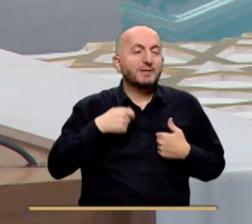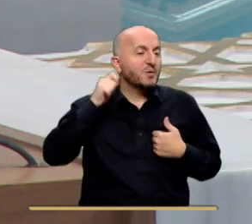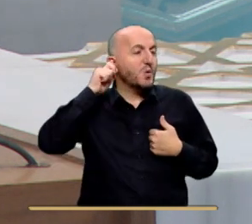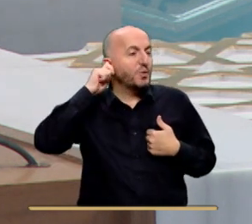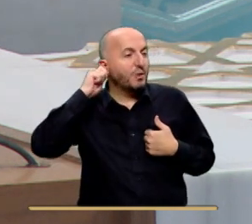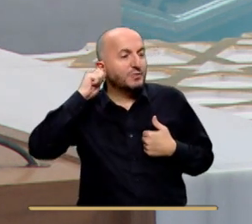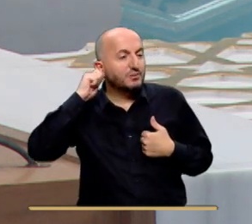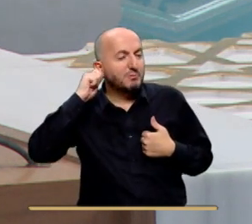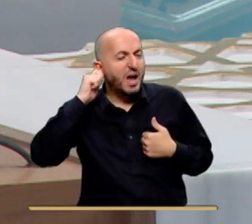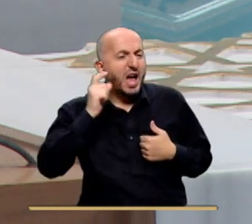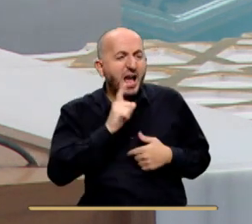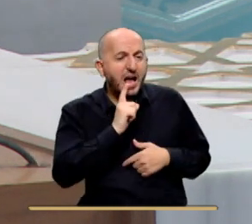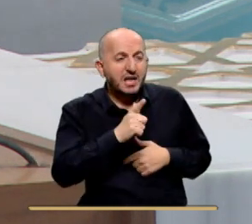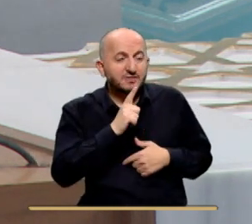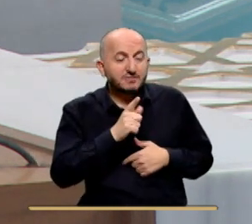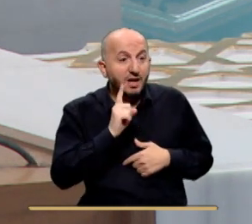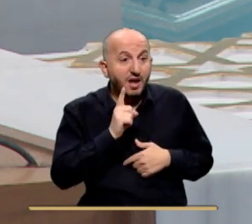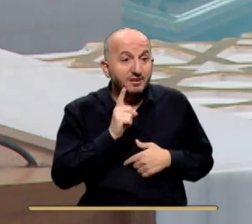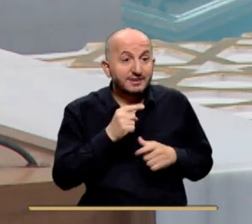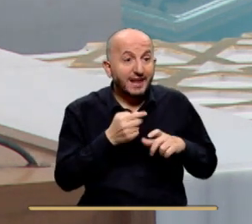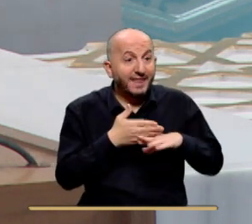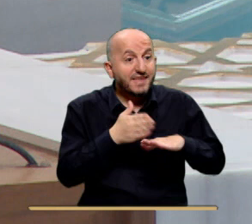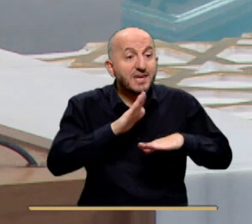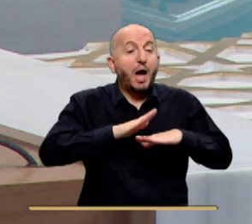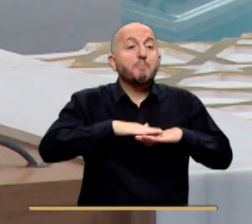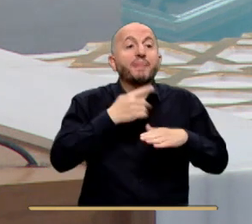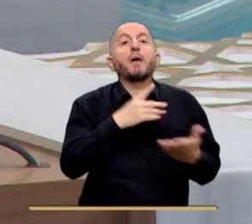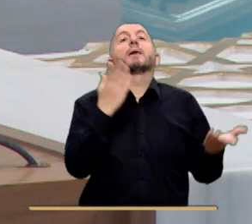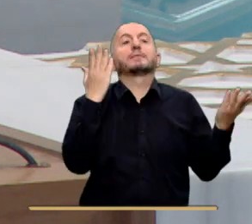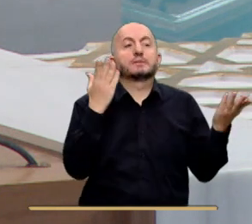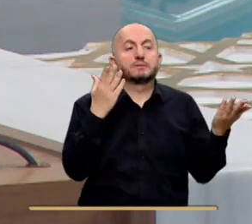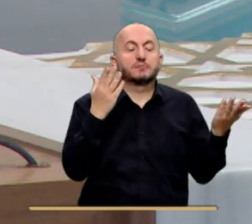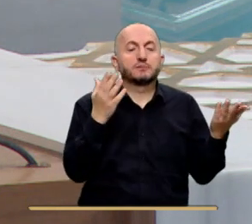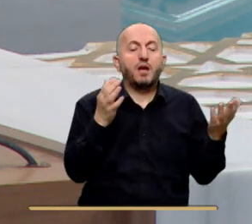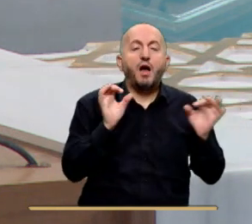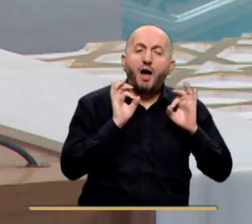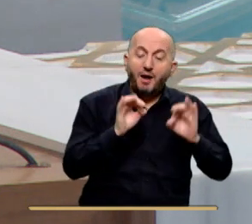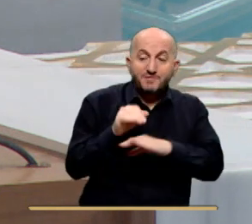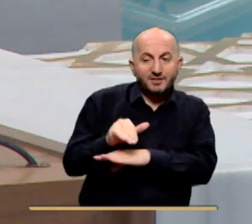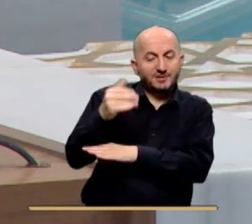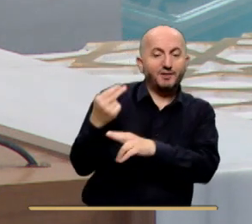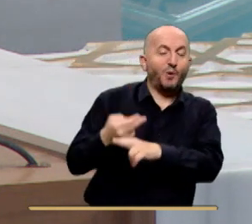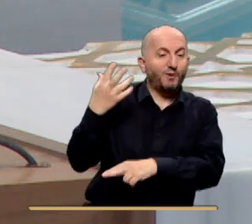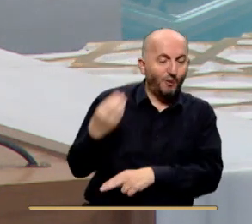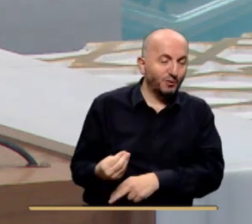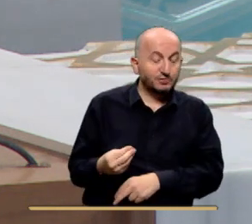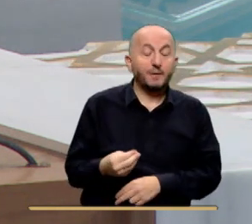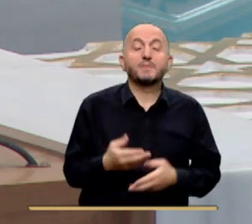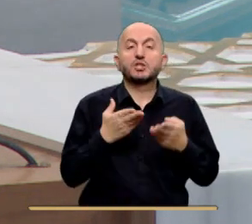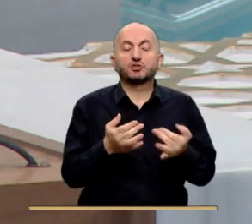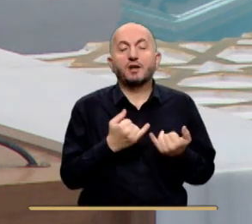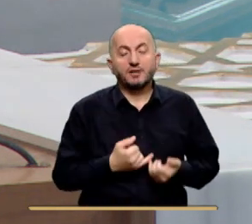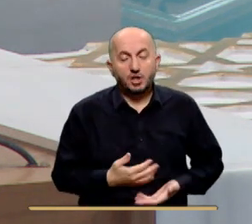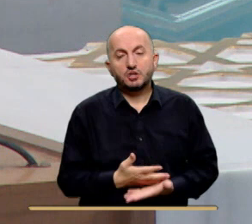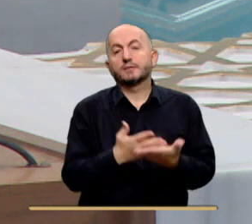kulağımdan tutup da ey Enes niye bu görevi yapmadın demedi. Hep yaşayarak örnek oldu. İşte